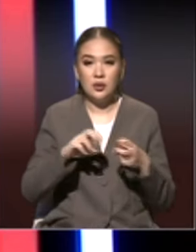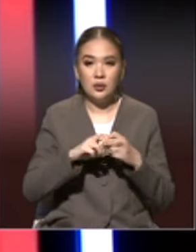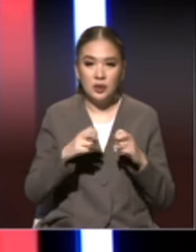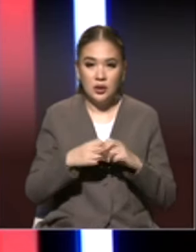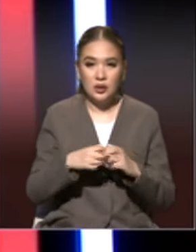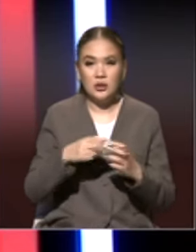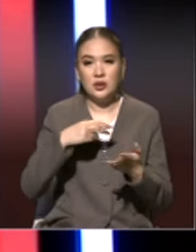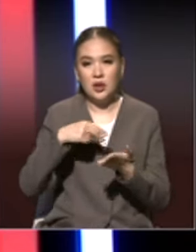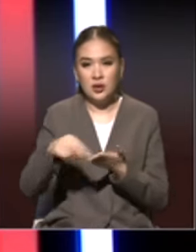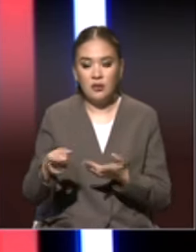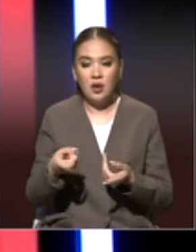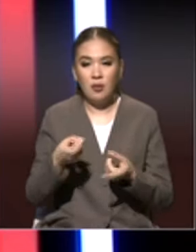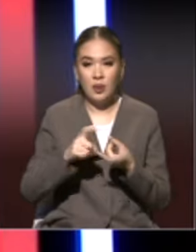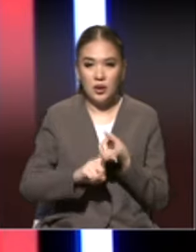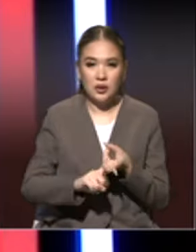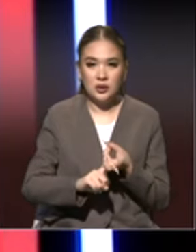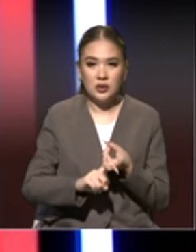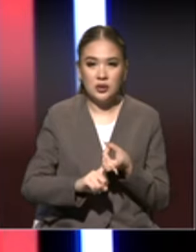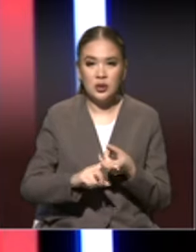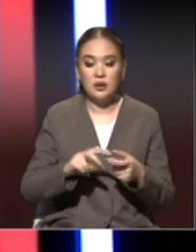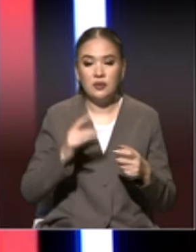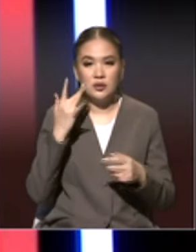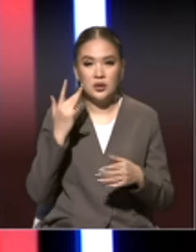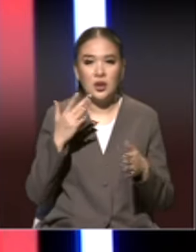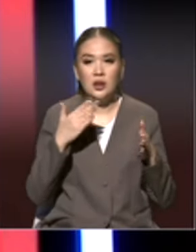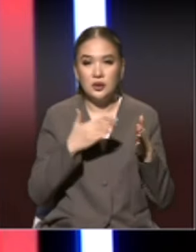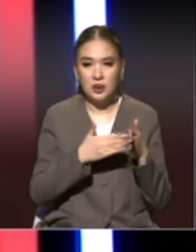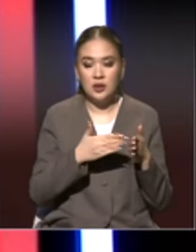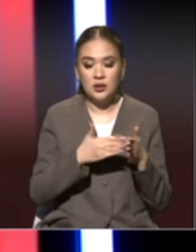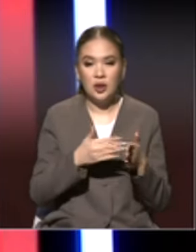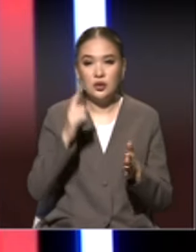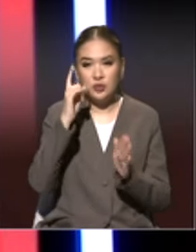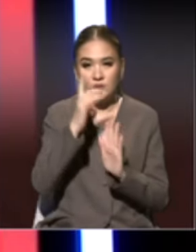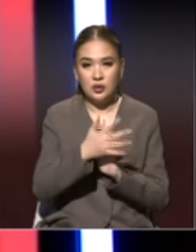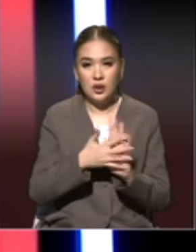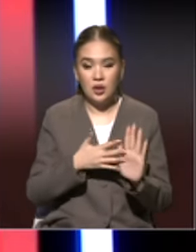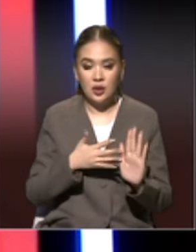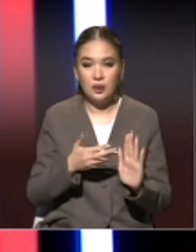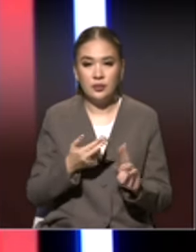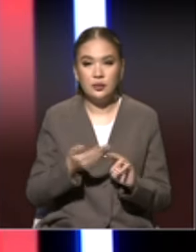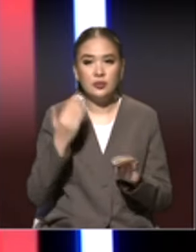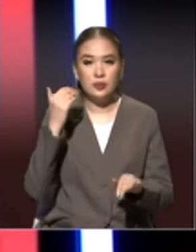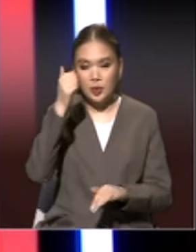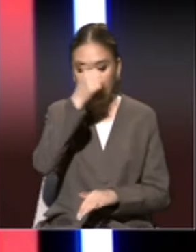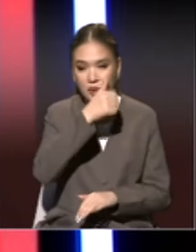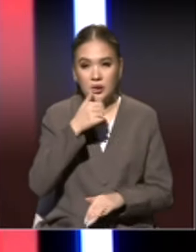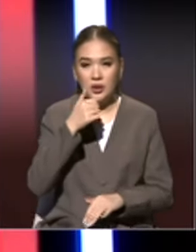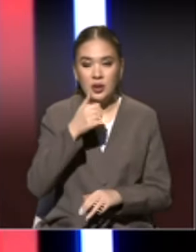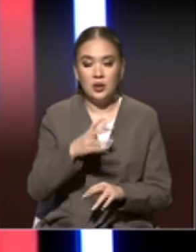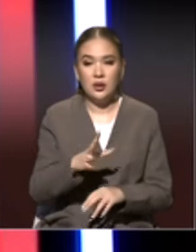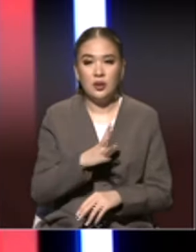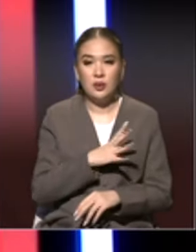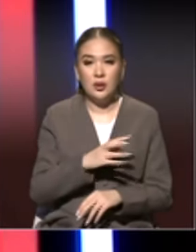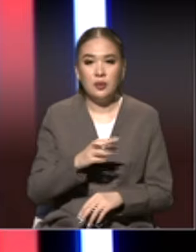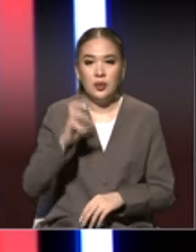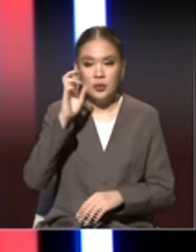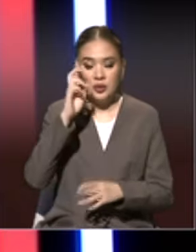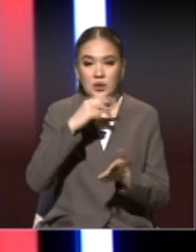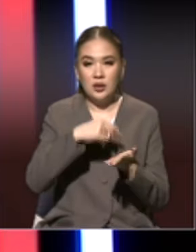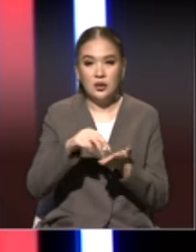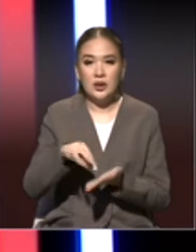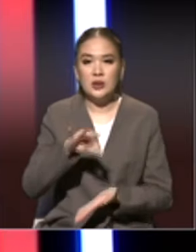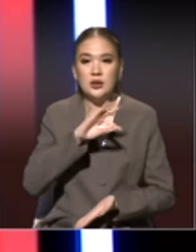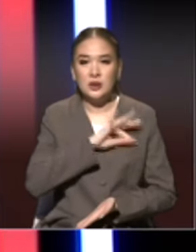сатып алуға байланысты. Айналдырып келген кезде соған тіреліп, тақалып тұрғаны түсінікті. Сондықтан мемлекеттік сатып алу енді өздеріңіз мына жақта эксперттер өте